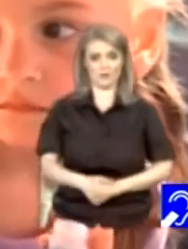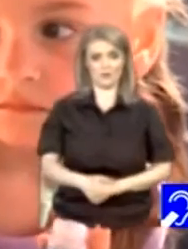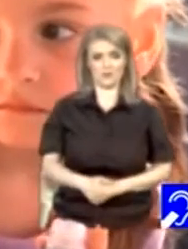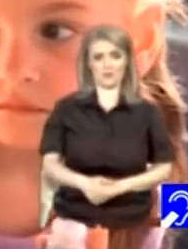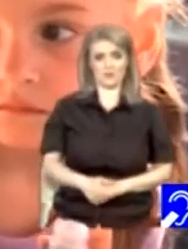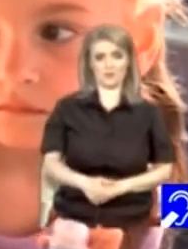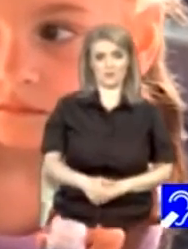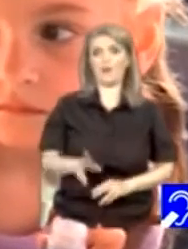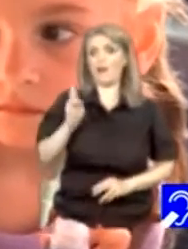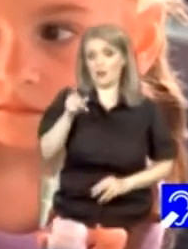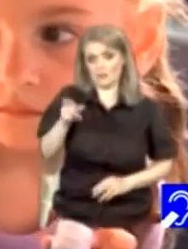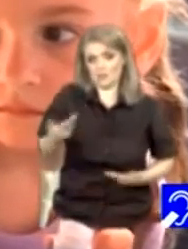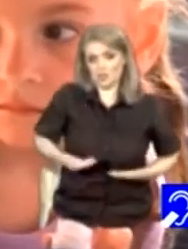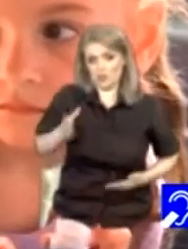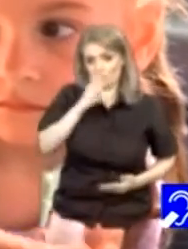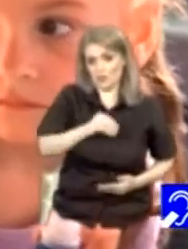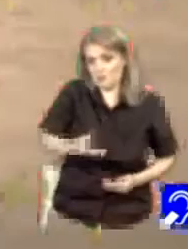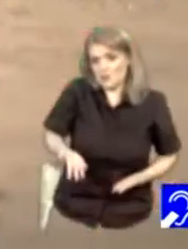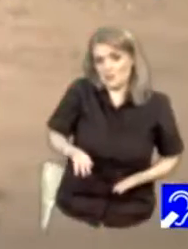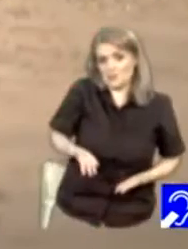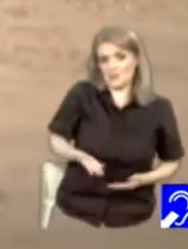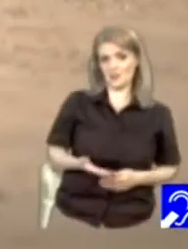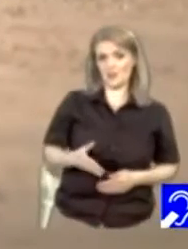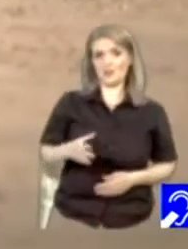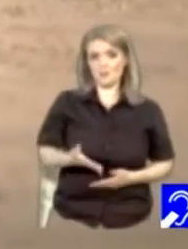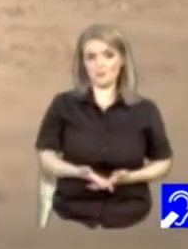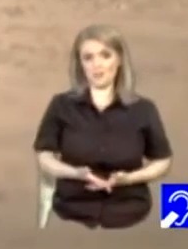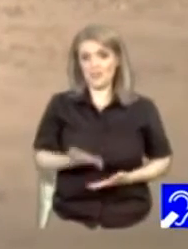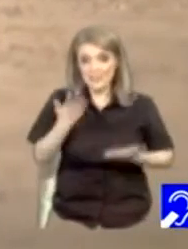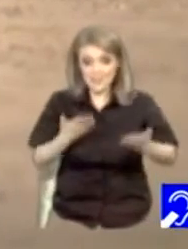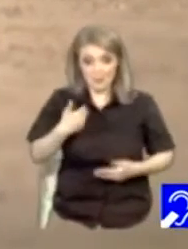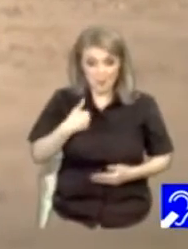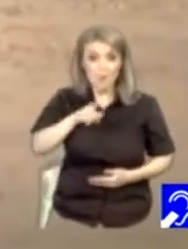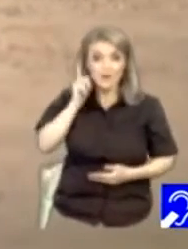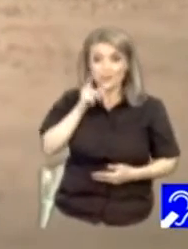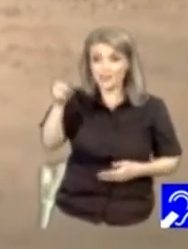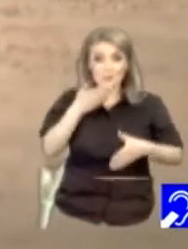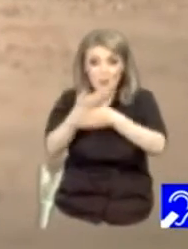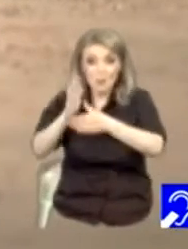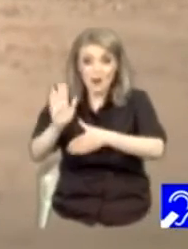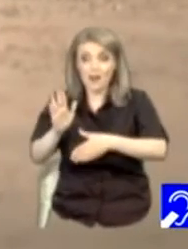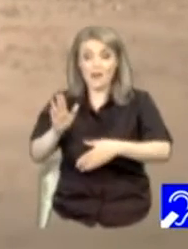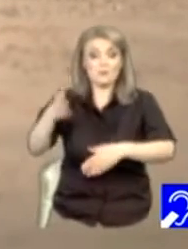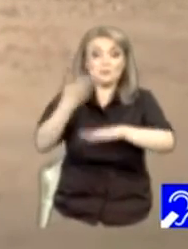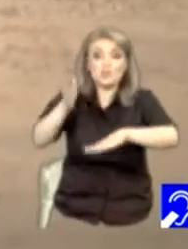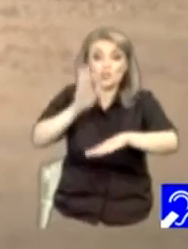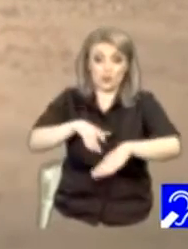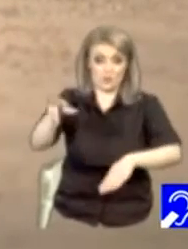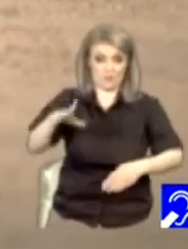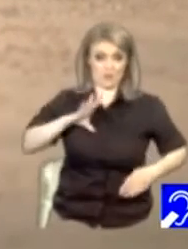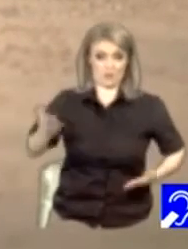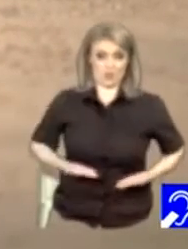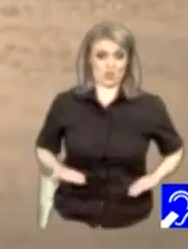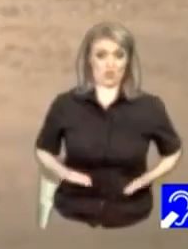n-am nici cum vă lămuresc, adică nu e nici de pâine chiar, nici de pâine, nici de comunal nu-i ajunge. Din Ikea au mai mult